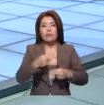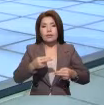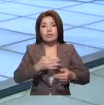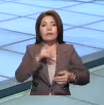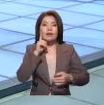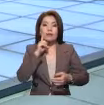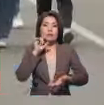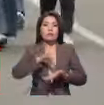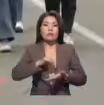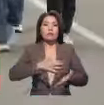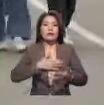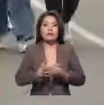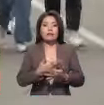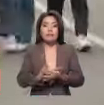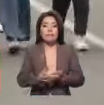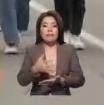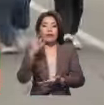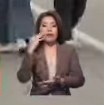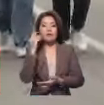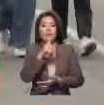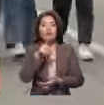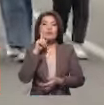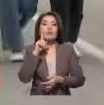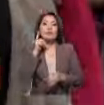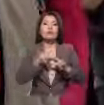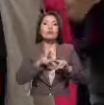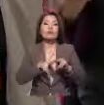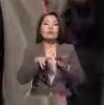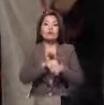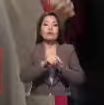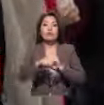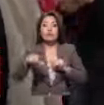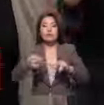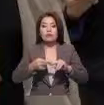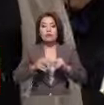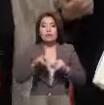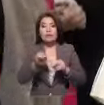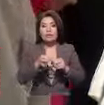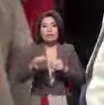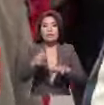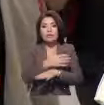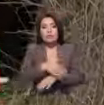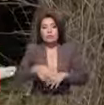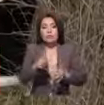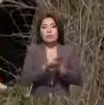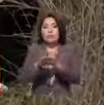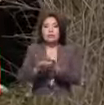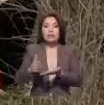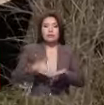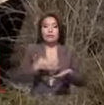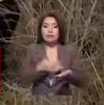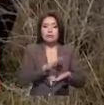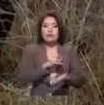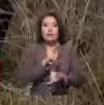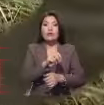қатысуда. Алматылықтар жастар рухы жастар қанатының мүшелерімен бірге Аюсай шатқалында тазалық жұмысын жүргізді. Онда жастар